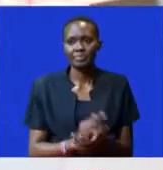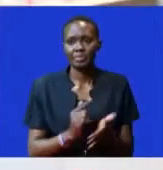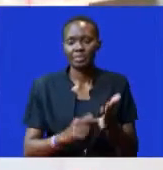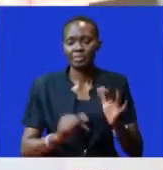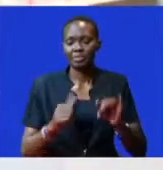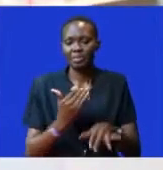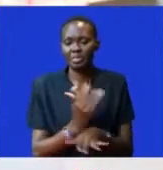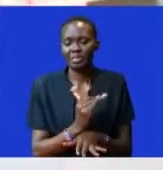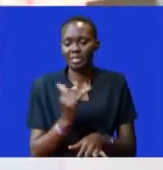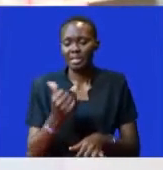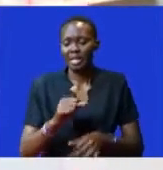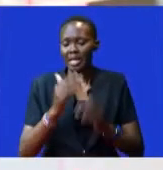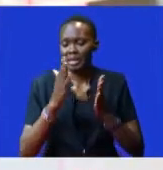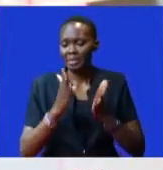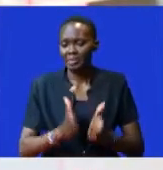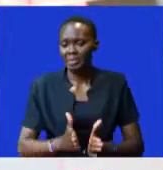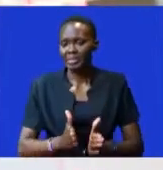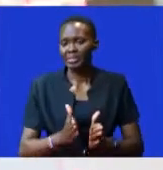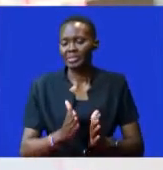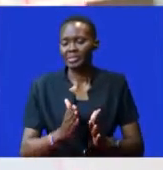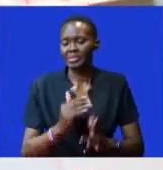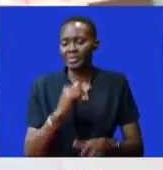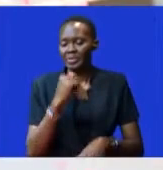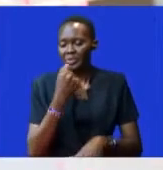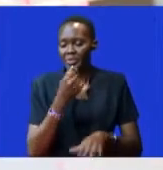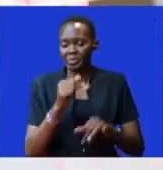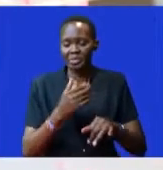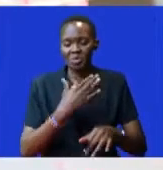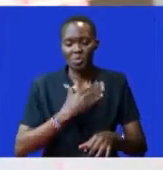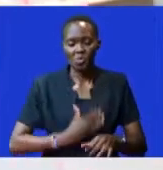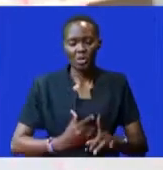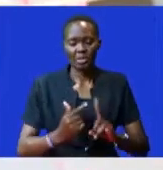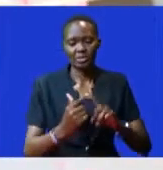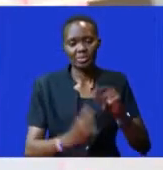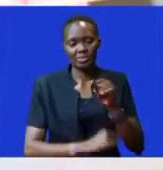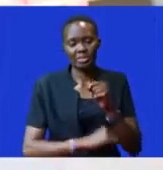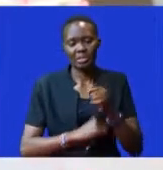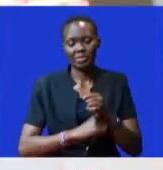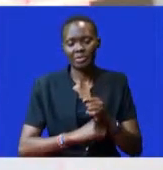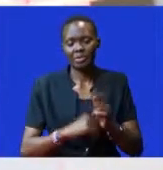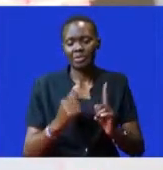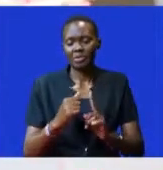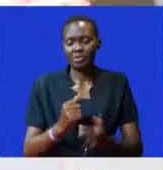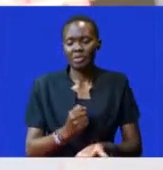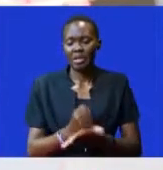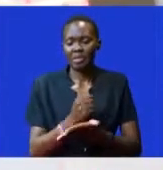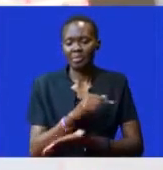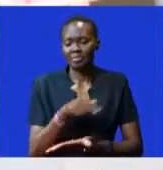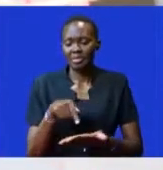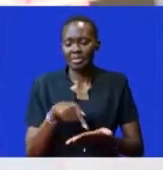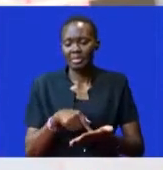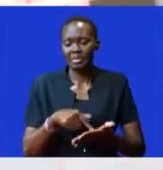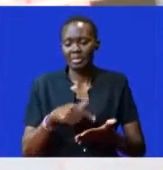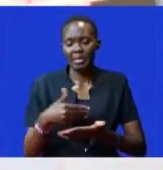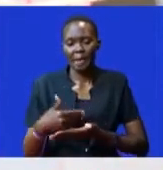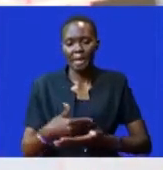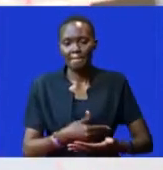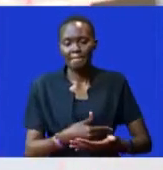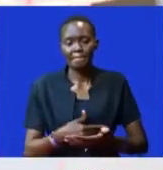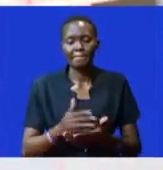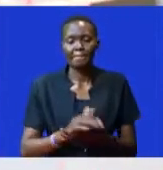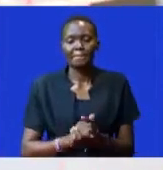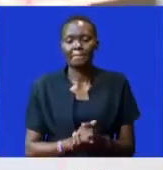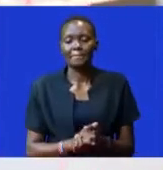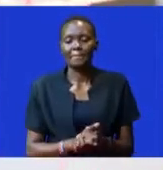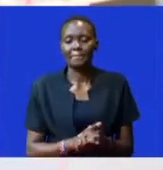kwayo ni joma nyalo bedo gi nyalo kata ma chunye nyalo lendo mondo okony nyathi ma Fasi. Mondo pesa ni oyudre,